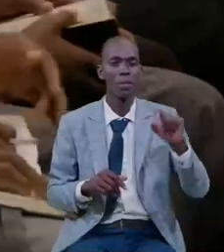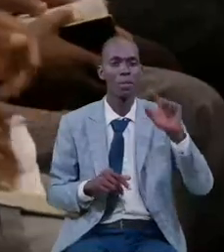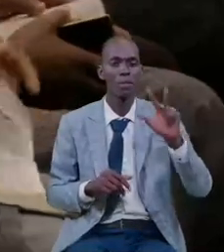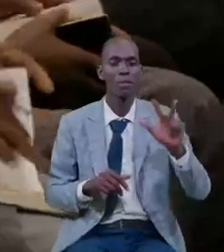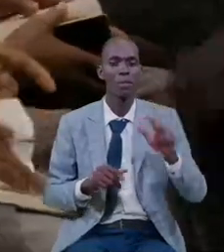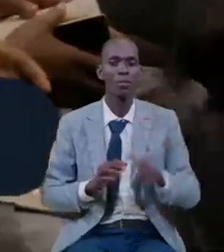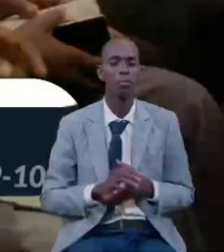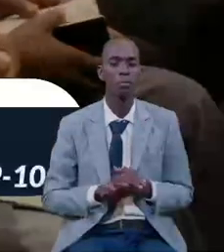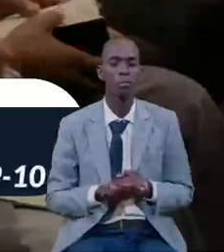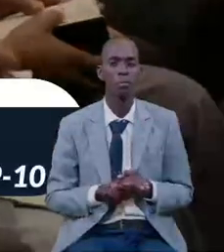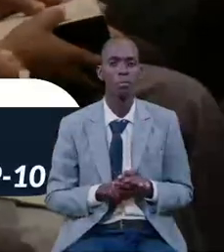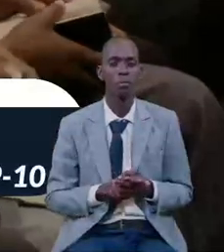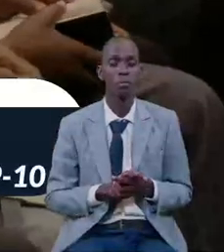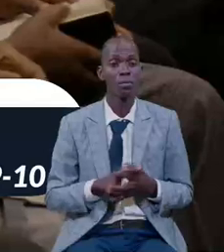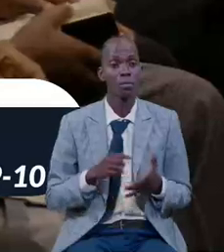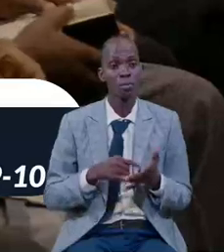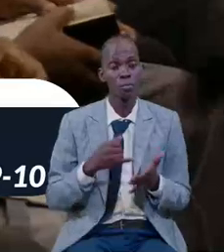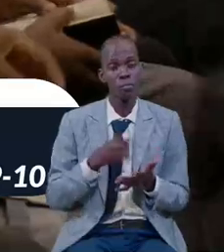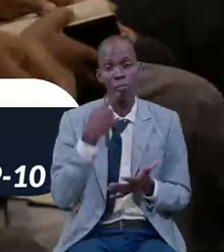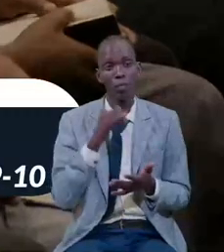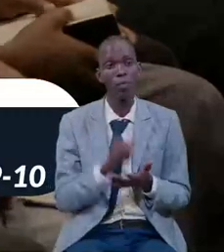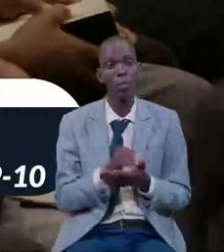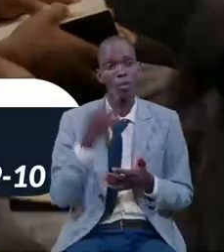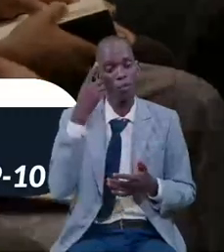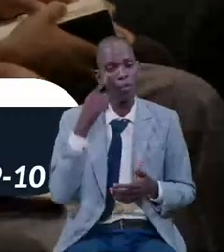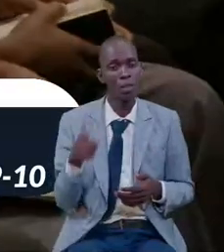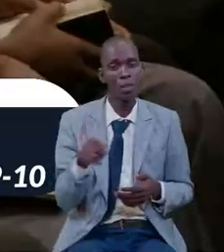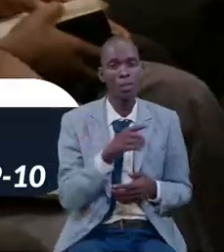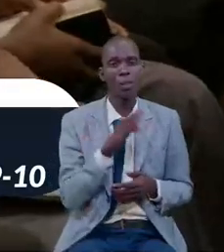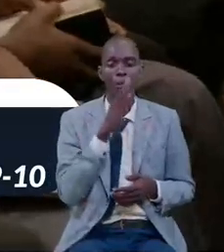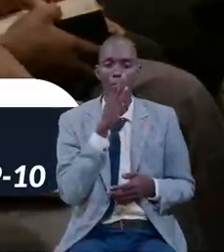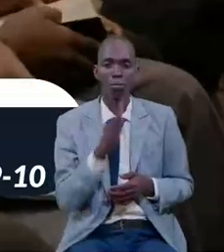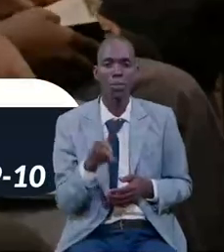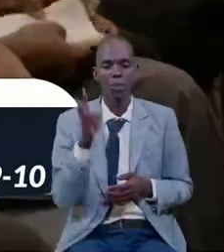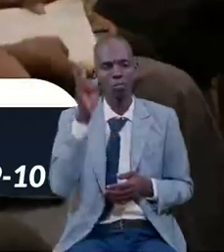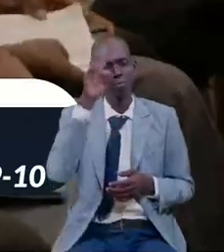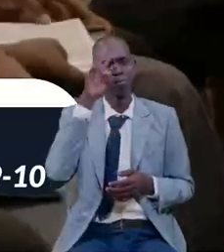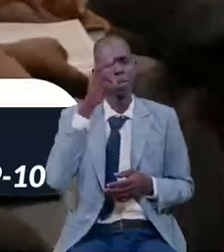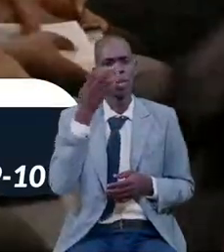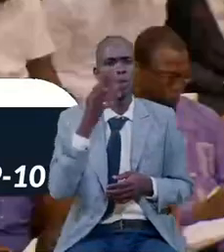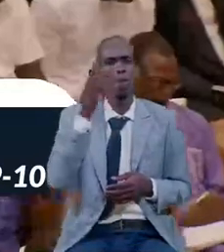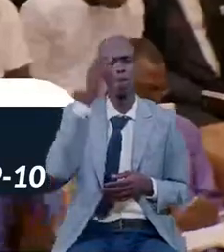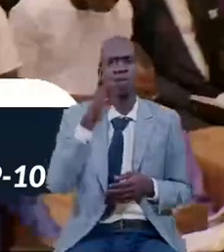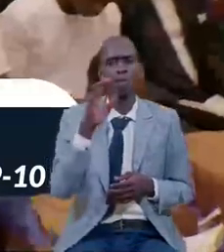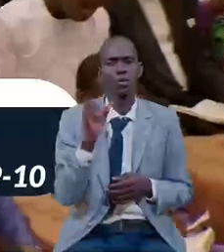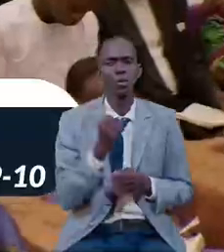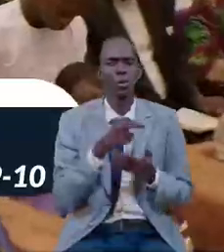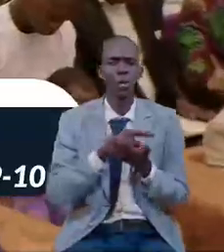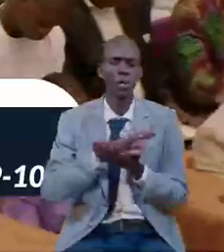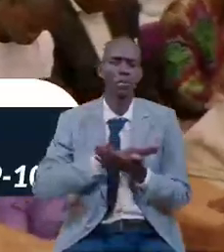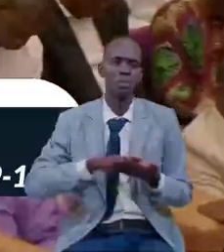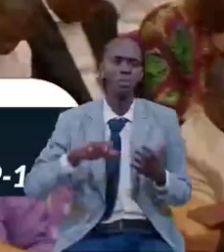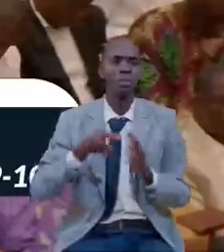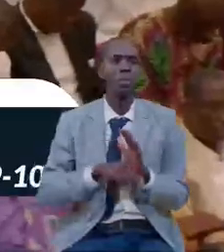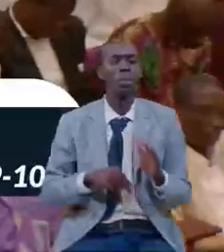verset 3. Ne connaissant pas la justice de Dieu et cherchant